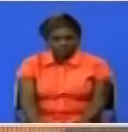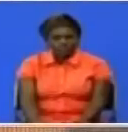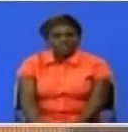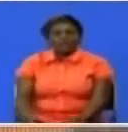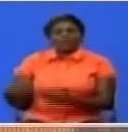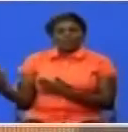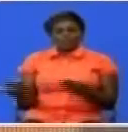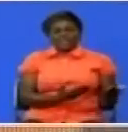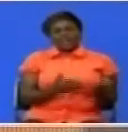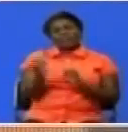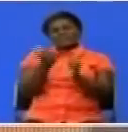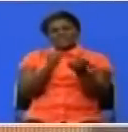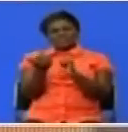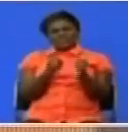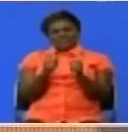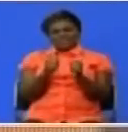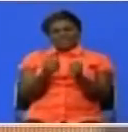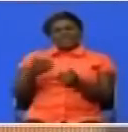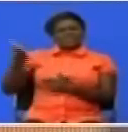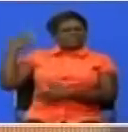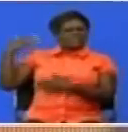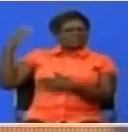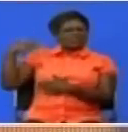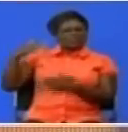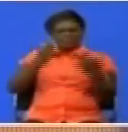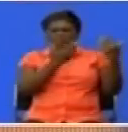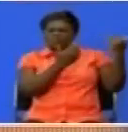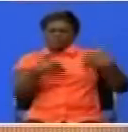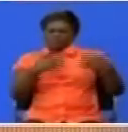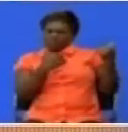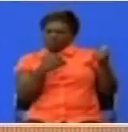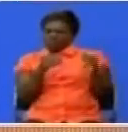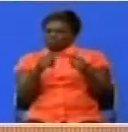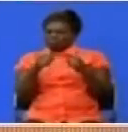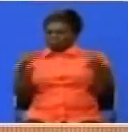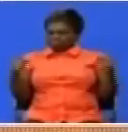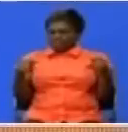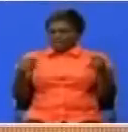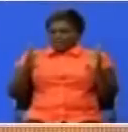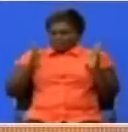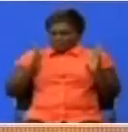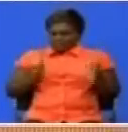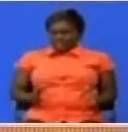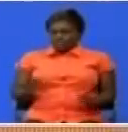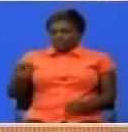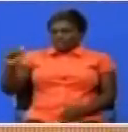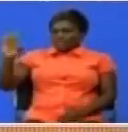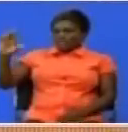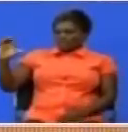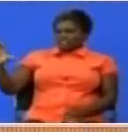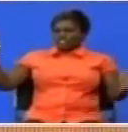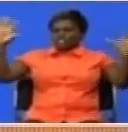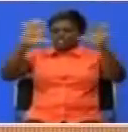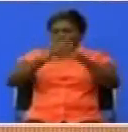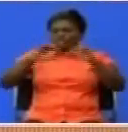Karibu kwenye safu ya KTN Leo Michezo. Kinyume na matarajio ya wengi, Jackson Sali aliyekuwa anaichezea timu ya FC Leopards amejiunga